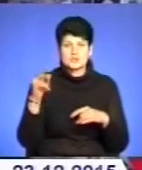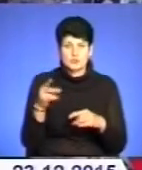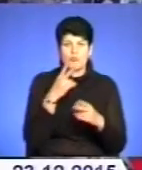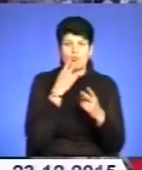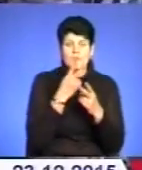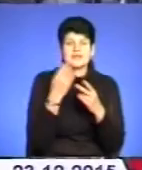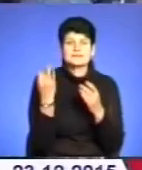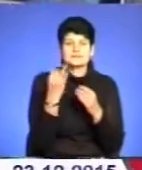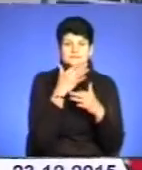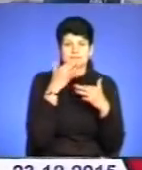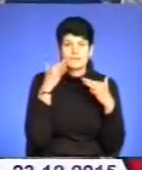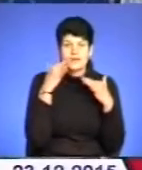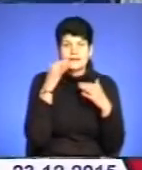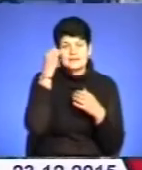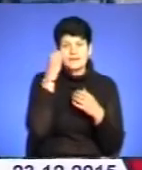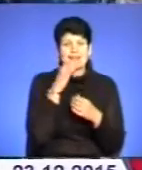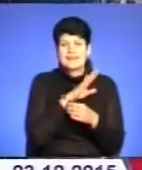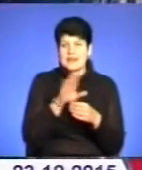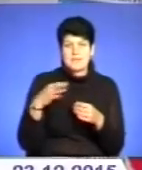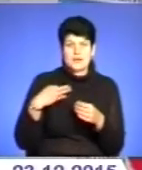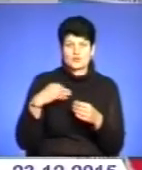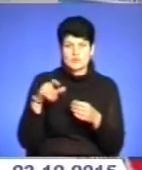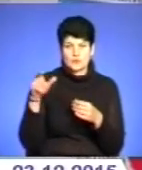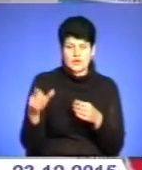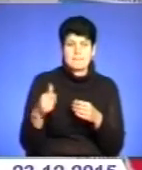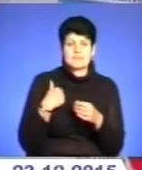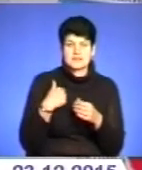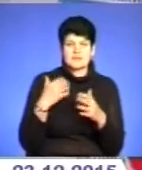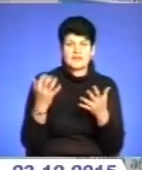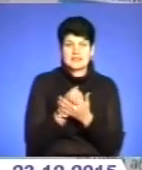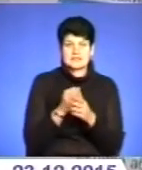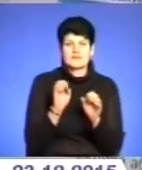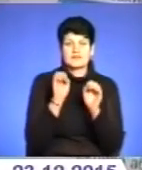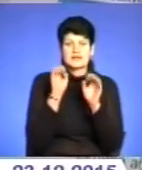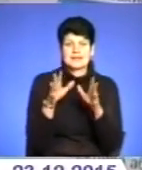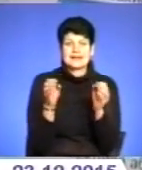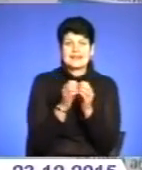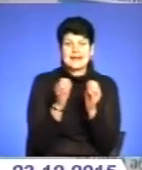зацікавив багатьох. І завдяки небайдужим людям бійцям вдасться передати близько 10 бензопил.